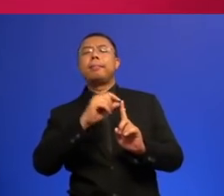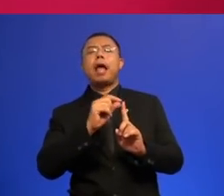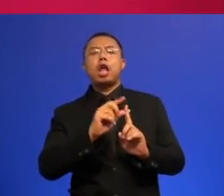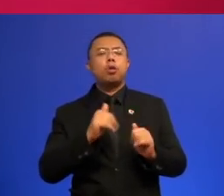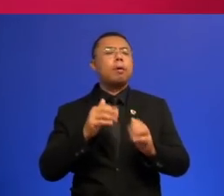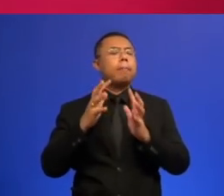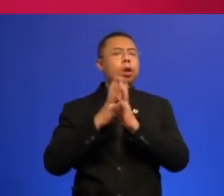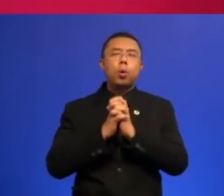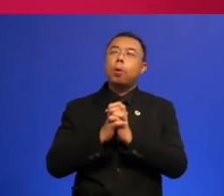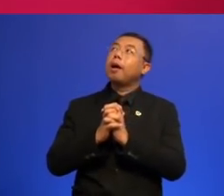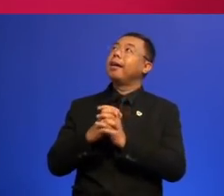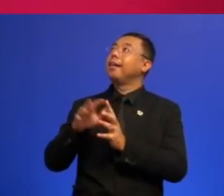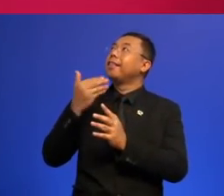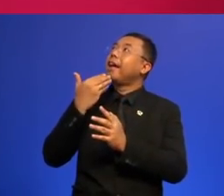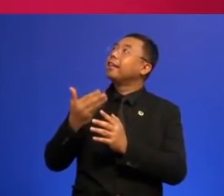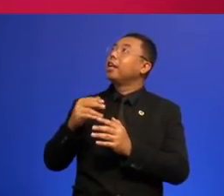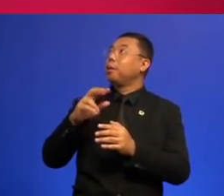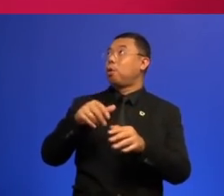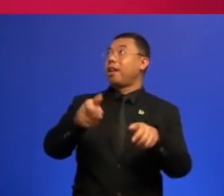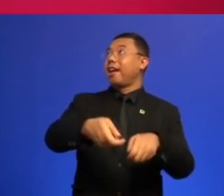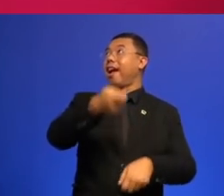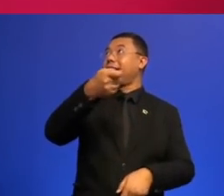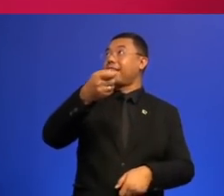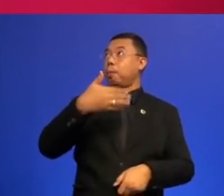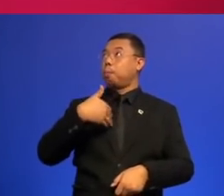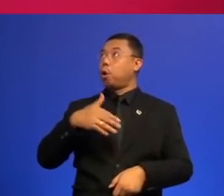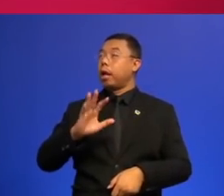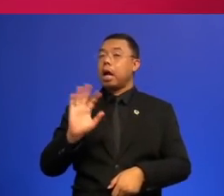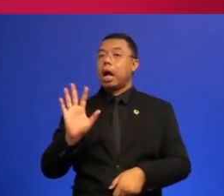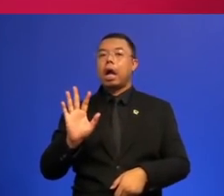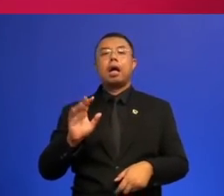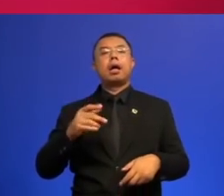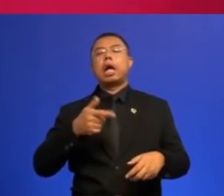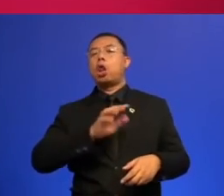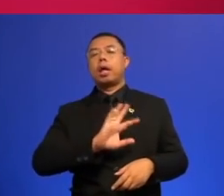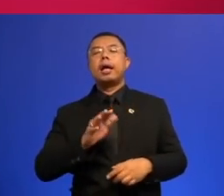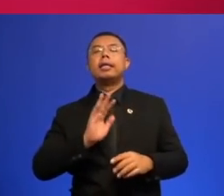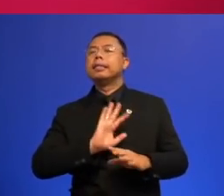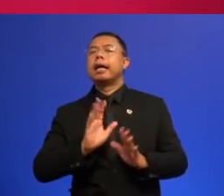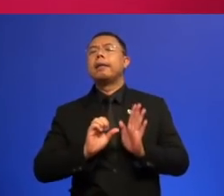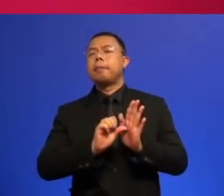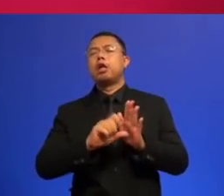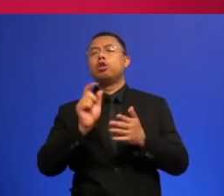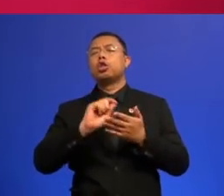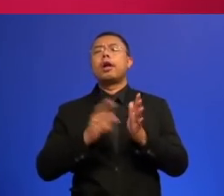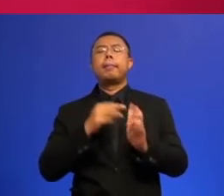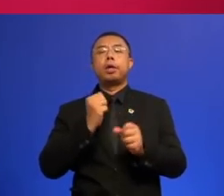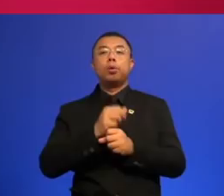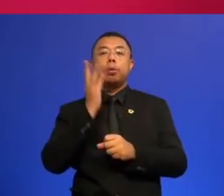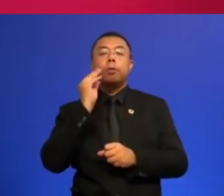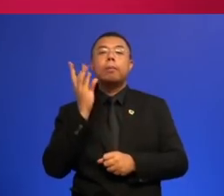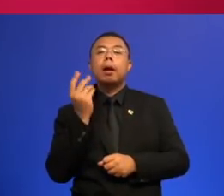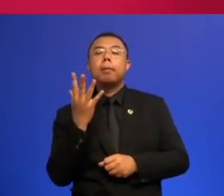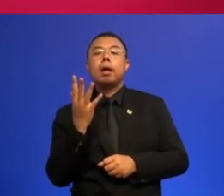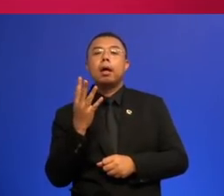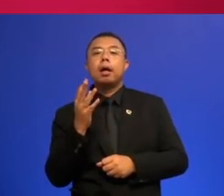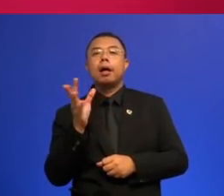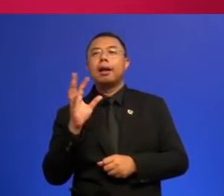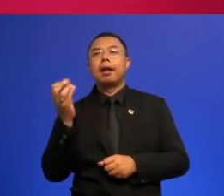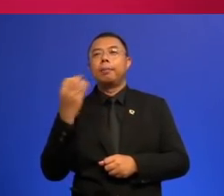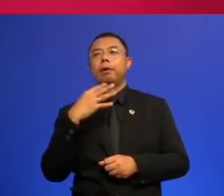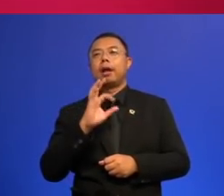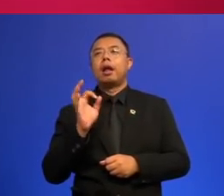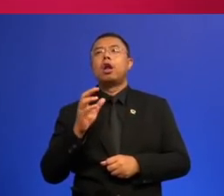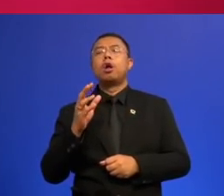Tuhan. Boleh enggak punya adopsi anak? Boleh enggak? Kalau enggak, jangan. Bantu sekolah minggu, umurnya berapa? Enggak ada info,